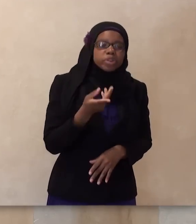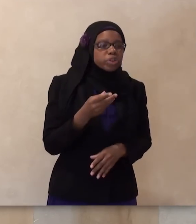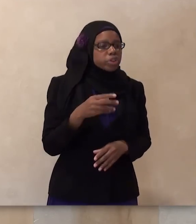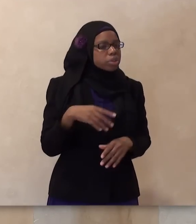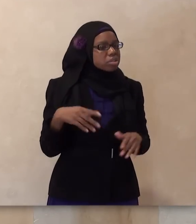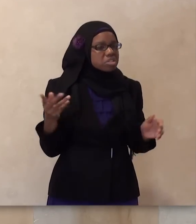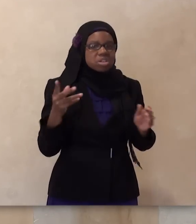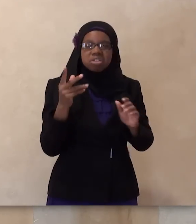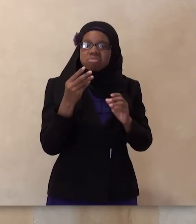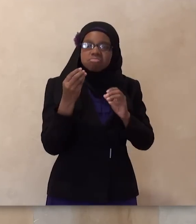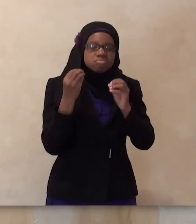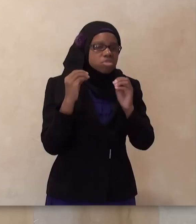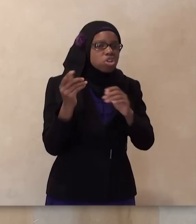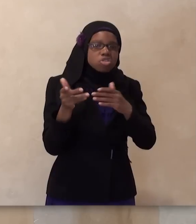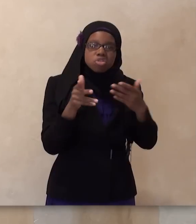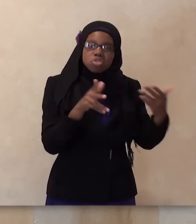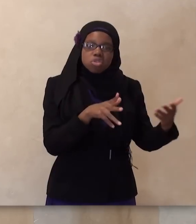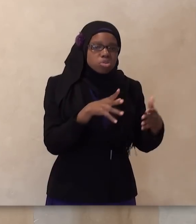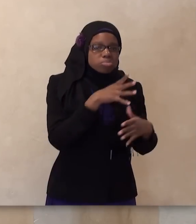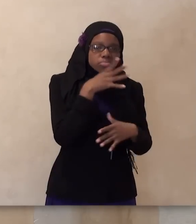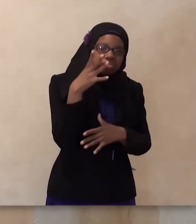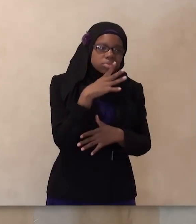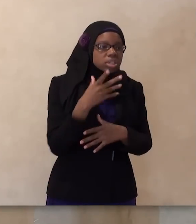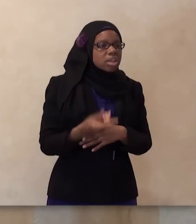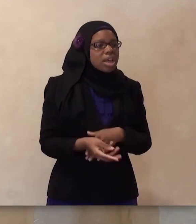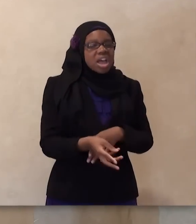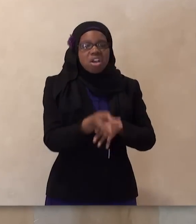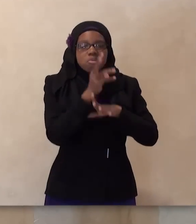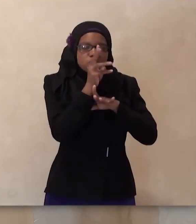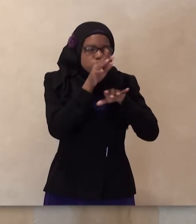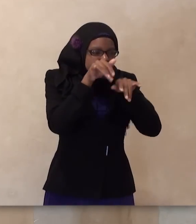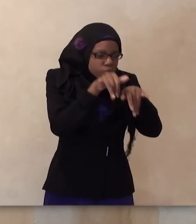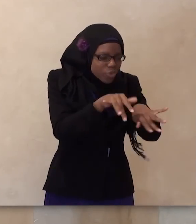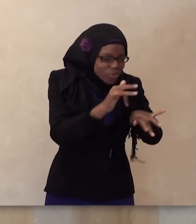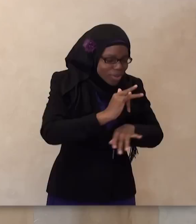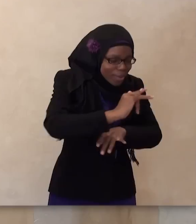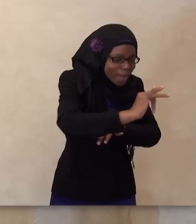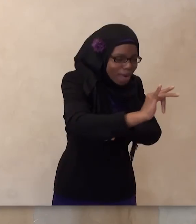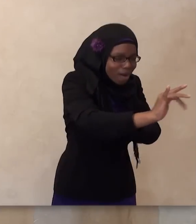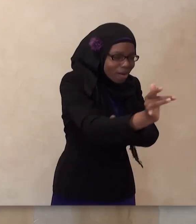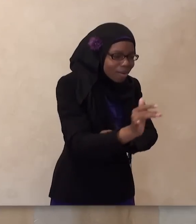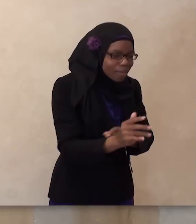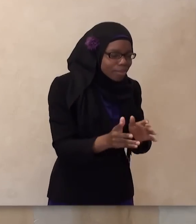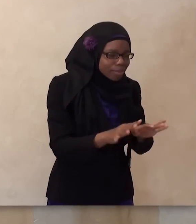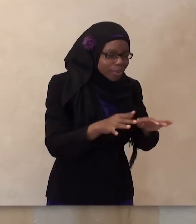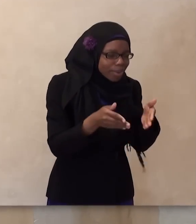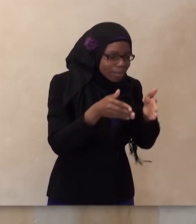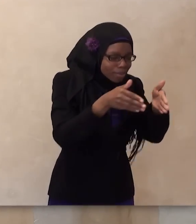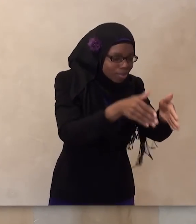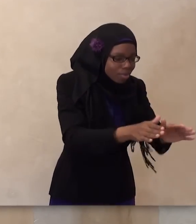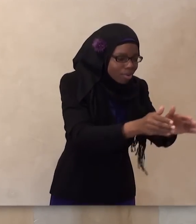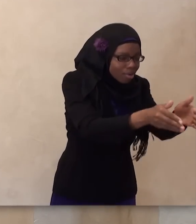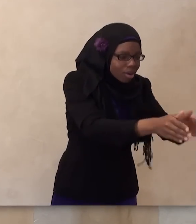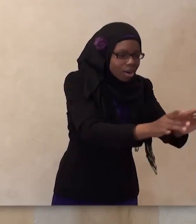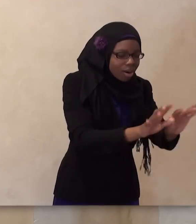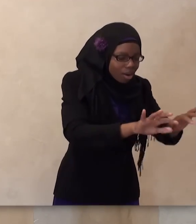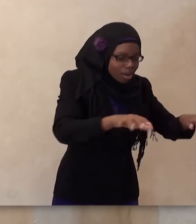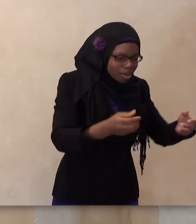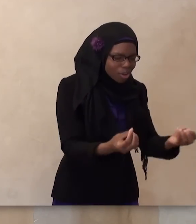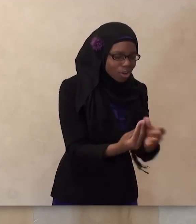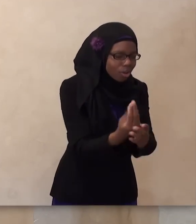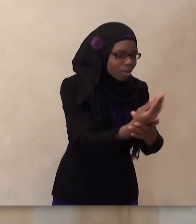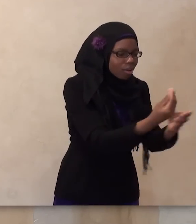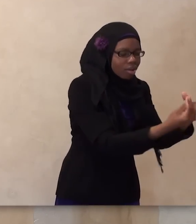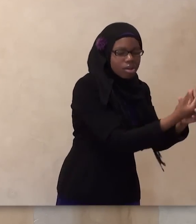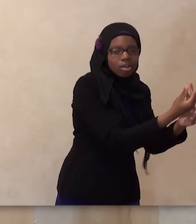And we caused a river to gush forth in the midst of the two gardens. وكان له ثمر. And he had the